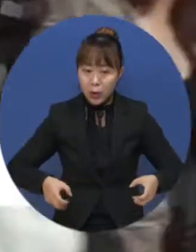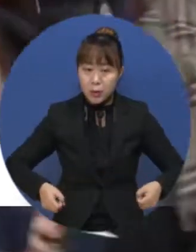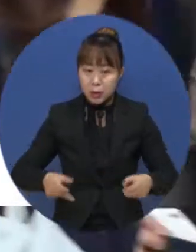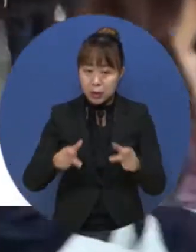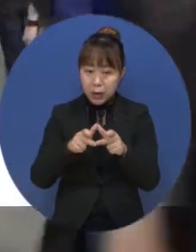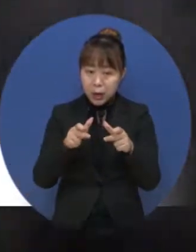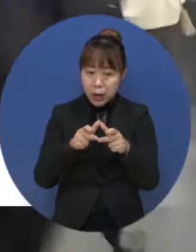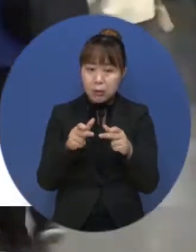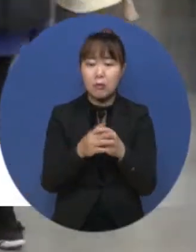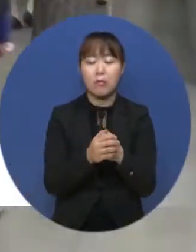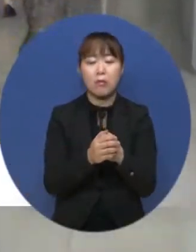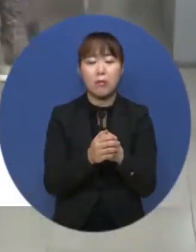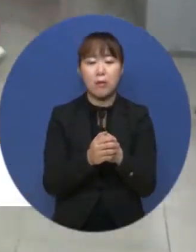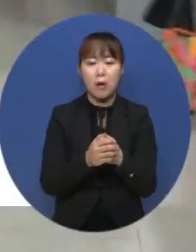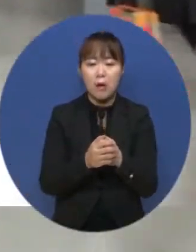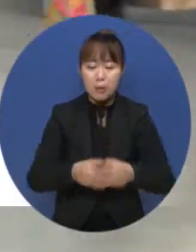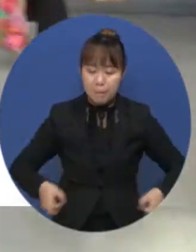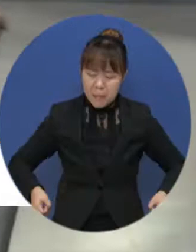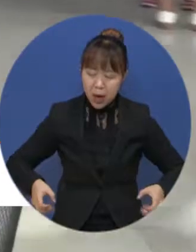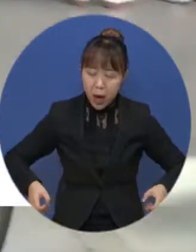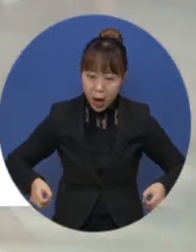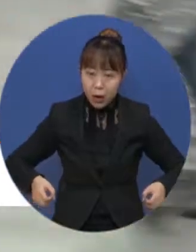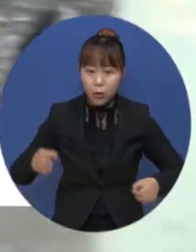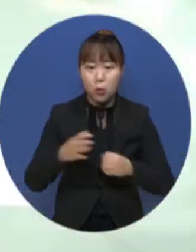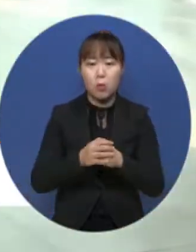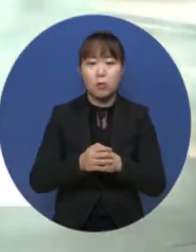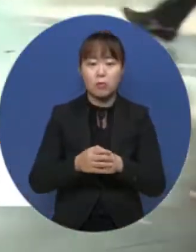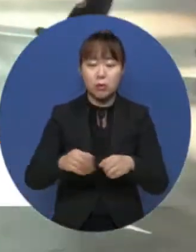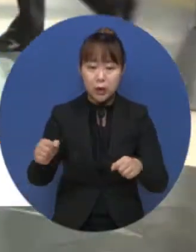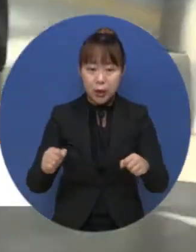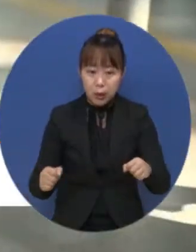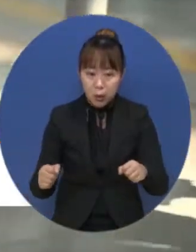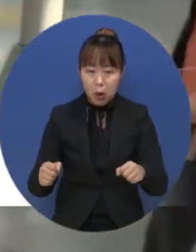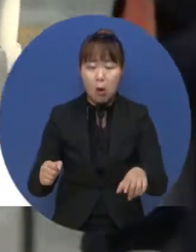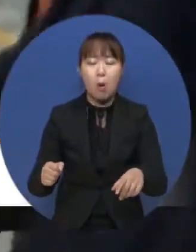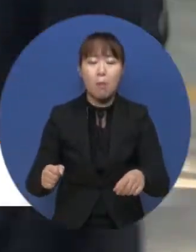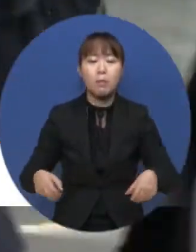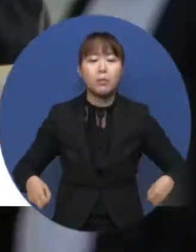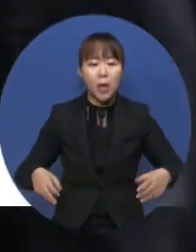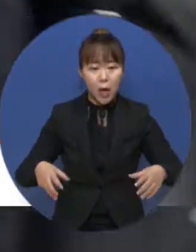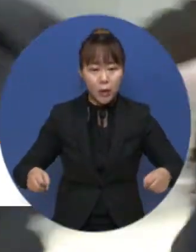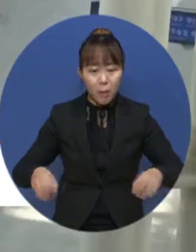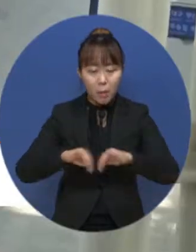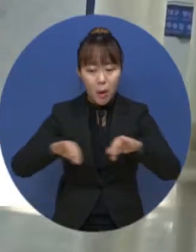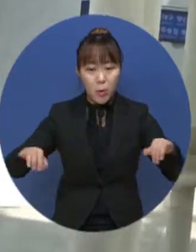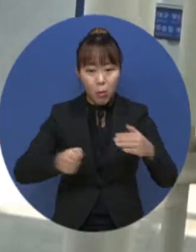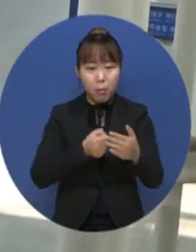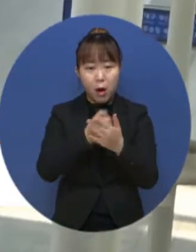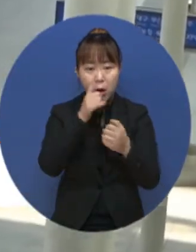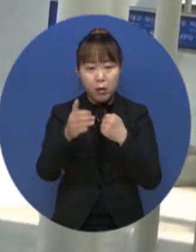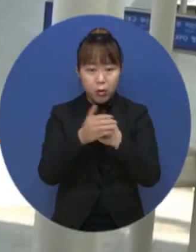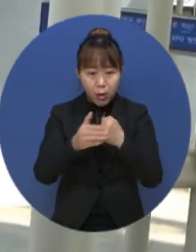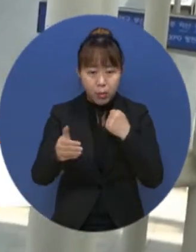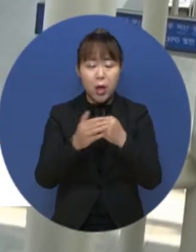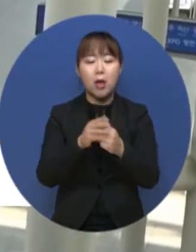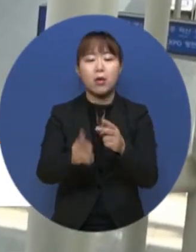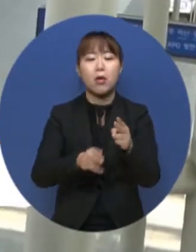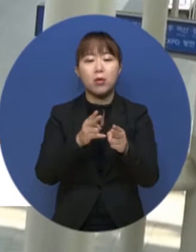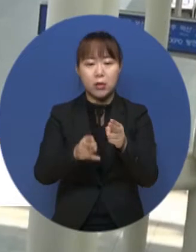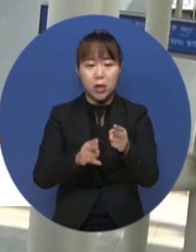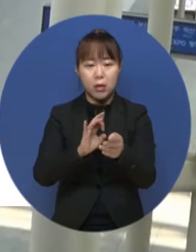장애인에게는 수동 휠체어와 전동 휠체어석이 별도 지정되어 열차 이용 편의를 제공하고